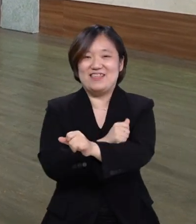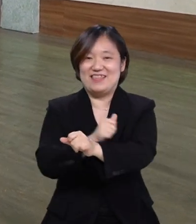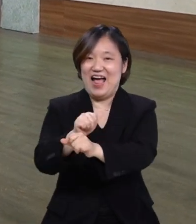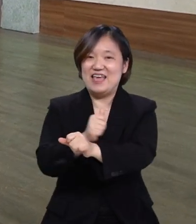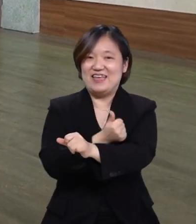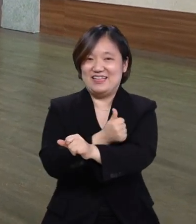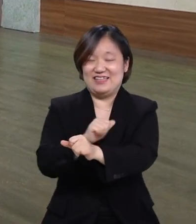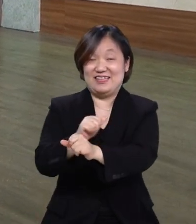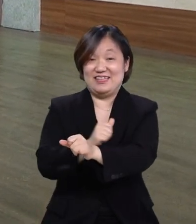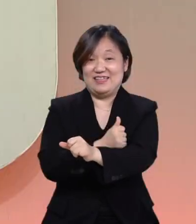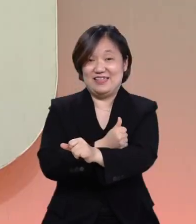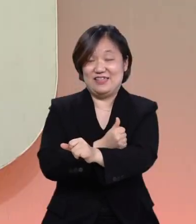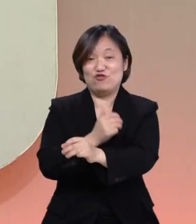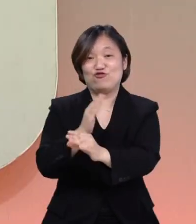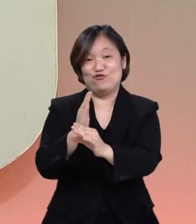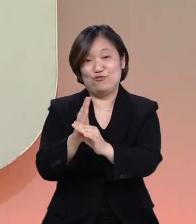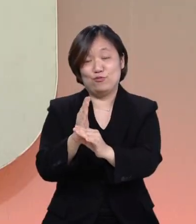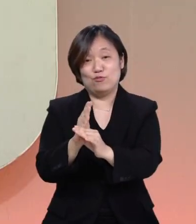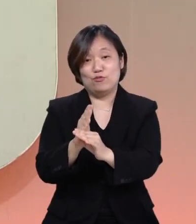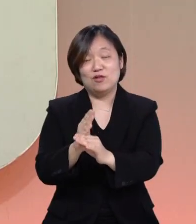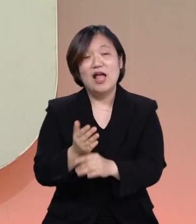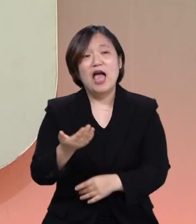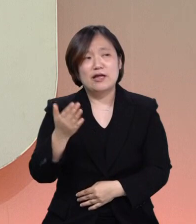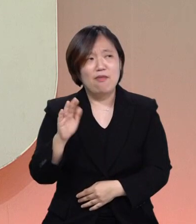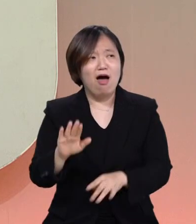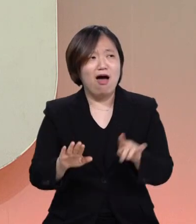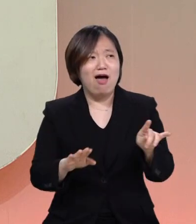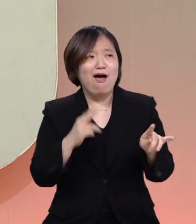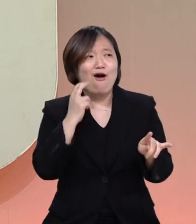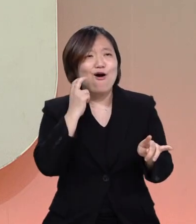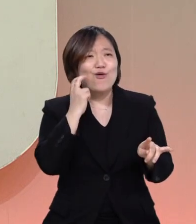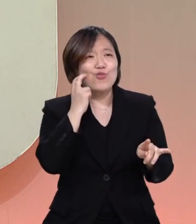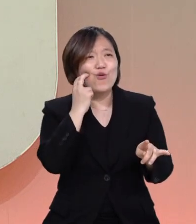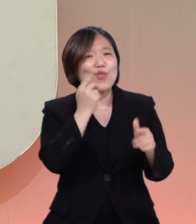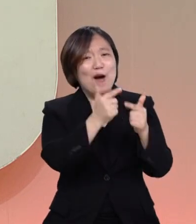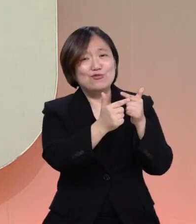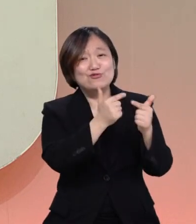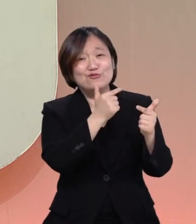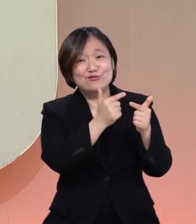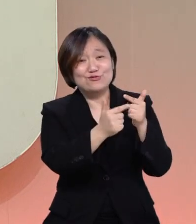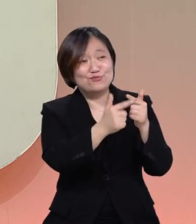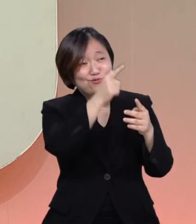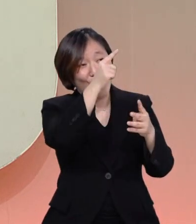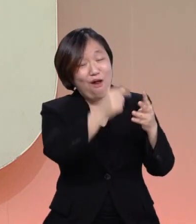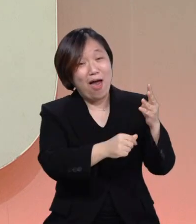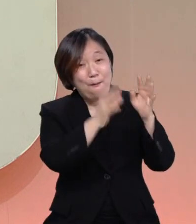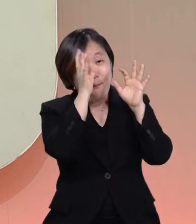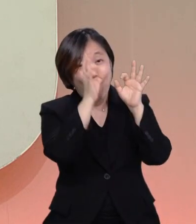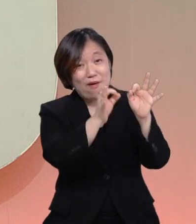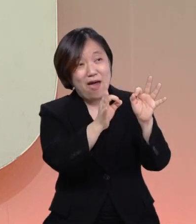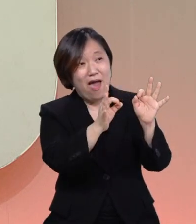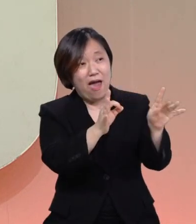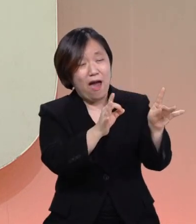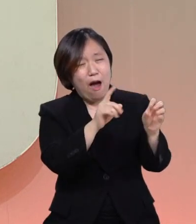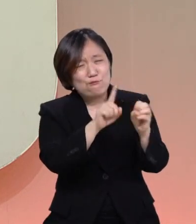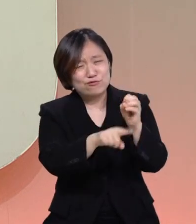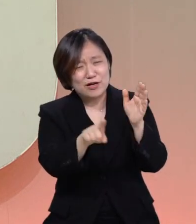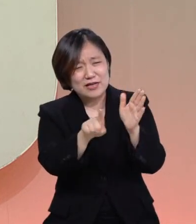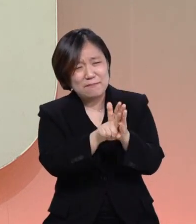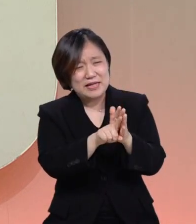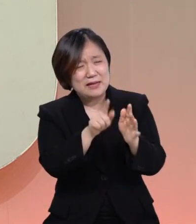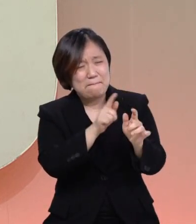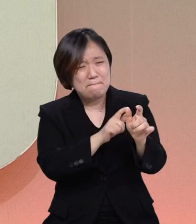오래 다니셨는데요 소나무를 보면서 더욱더 불심이 깊어지는 걸 느끼게 되었고 또